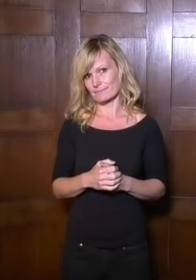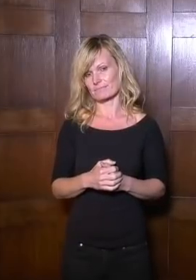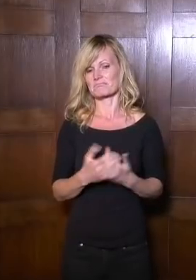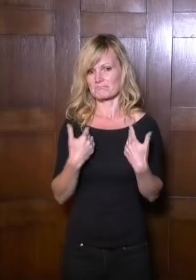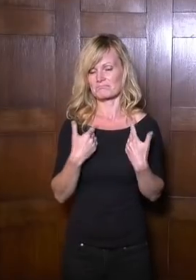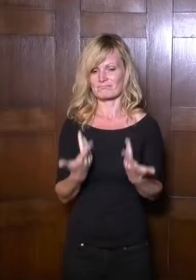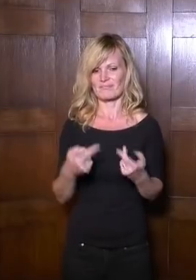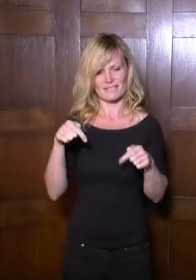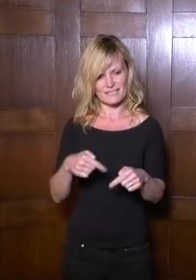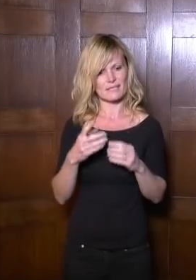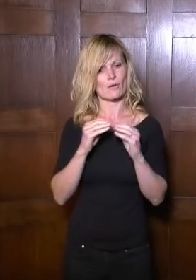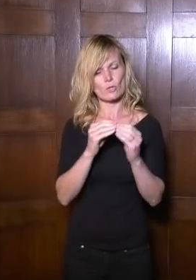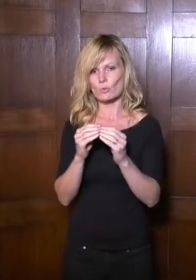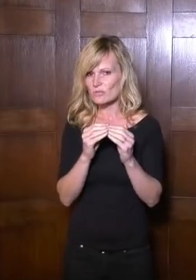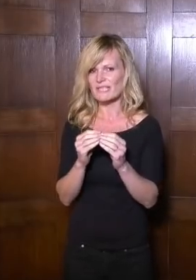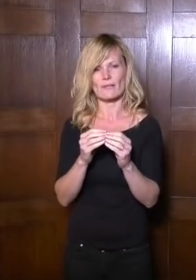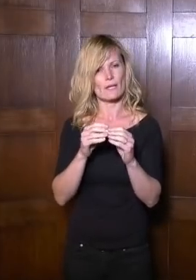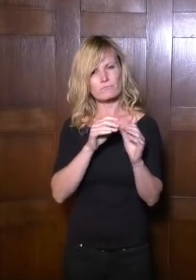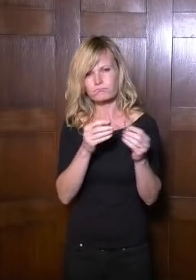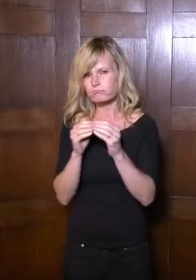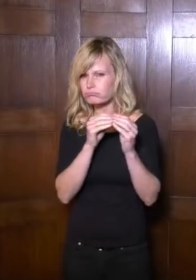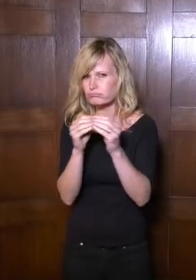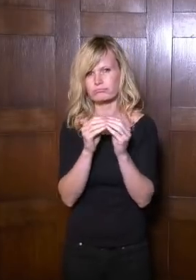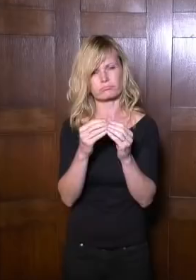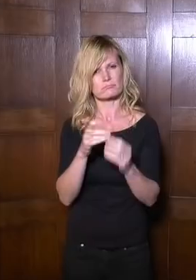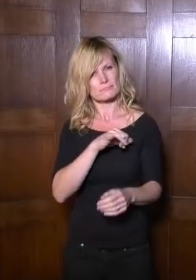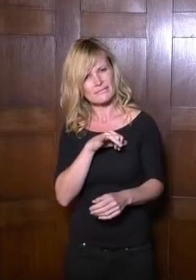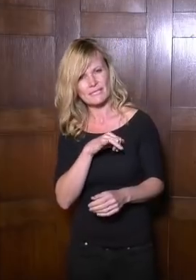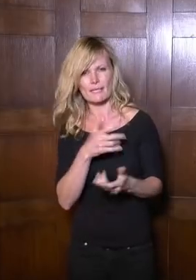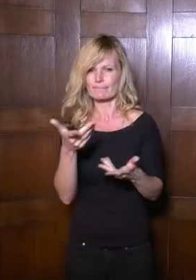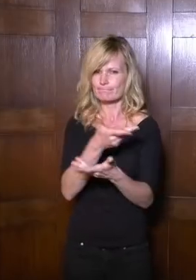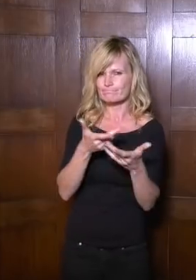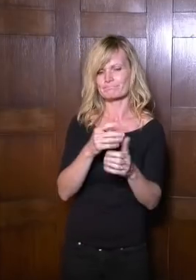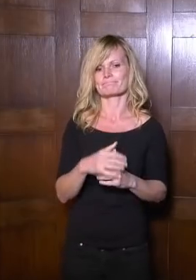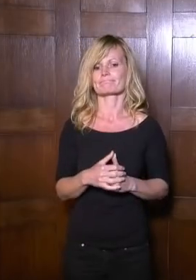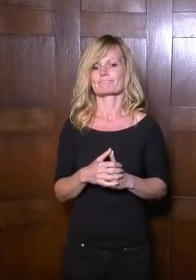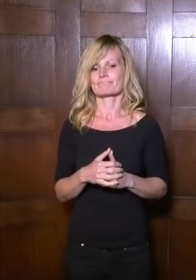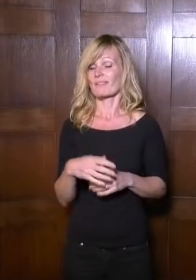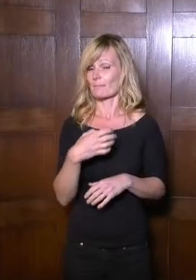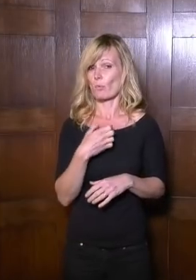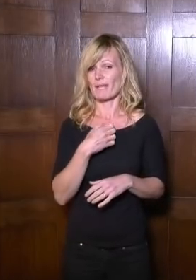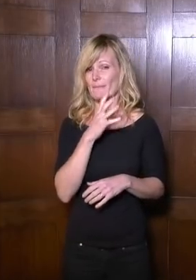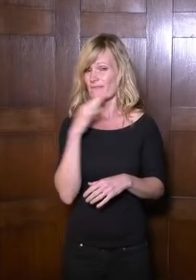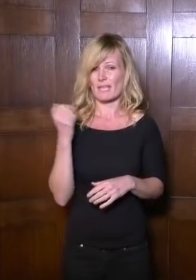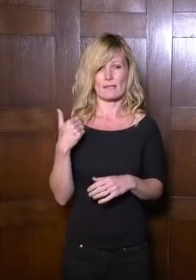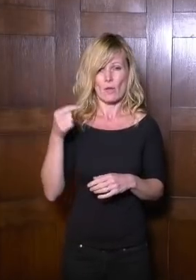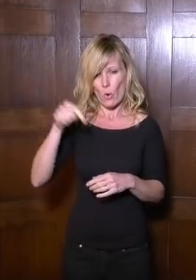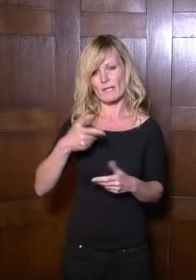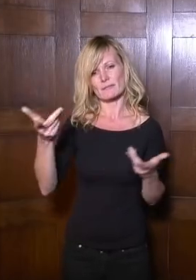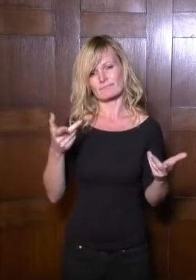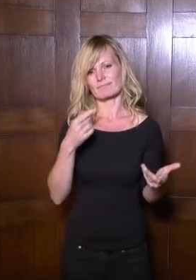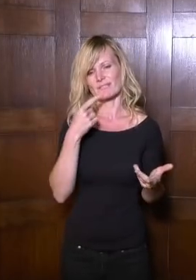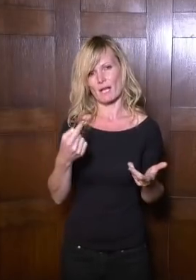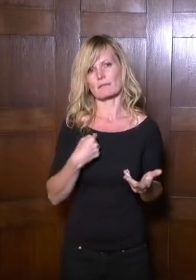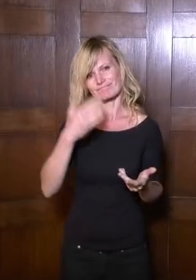diese wirklich konstruktive und interessante Runde. Es ist jetzt nicht so, dass wir viele der Probleme, die heute angesprochen wurden, nicht kennen würden. Aber es ist